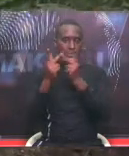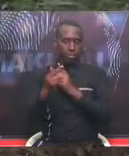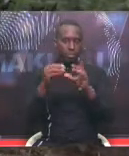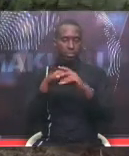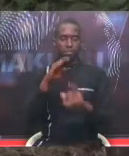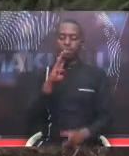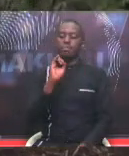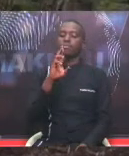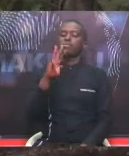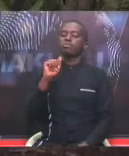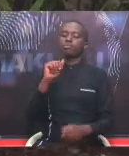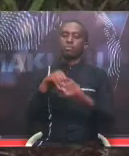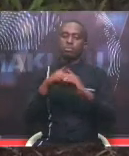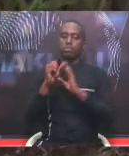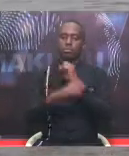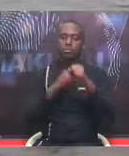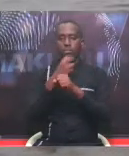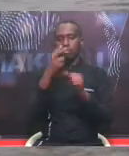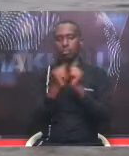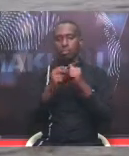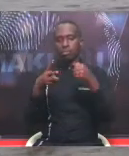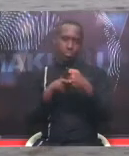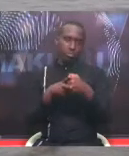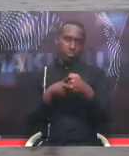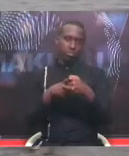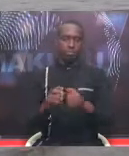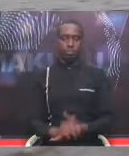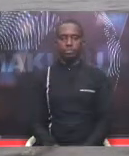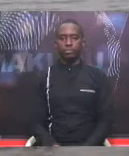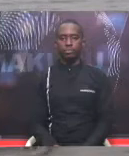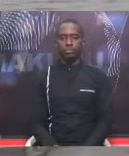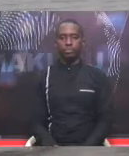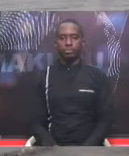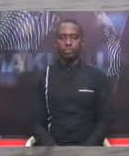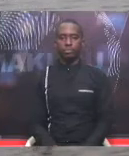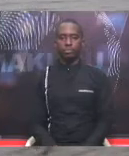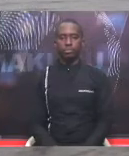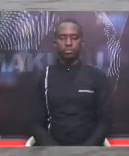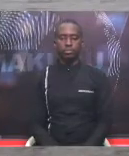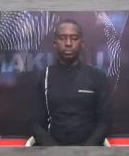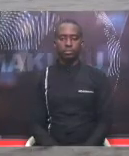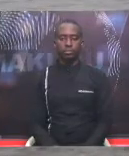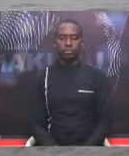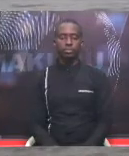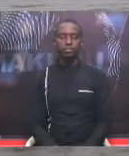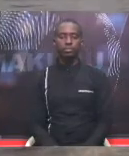Birwa mu mwaka wa 2017. Emmanuel Ndahayo, TV 10 mu karere ka